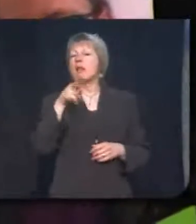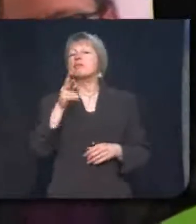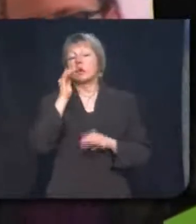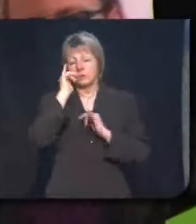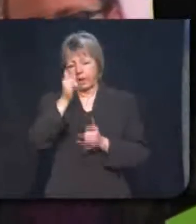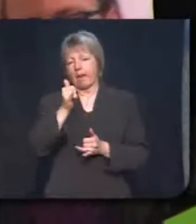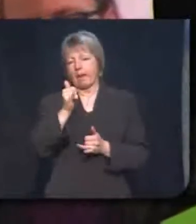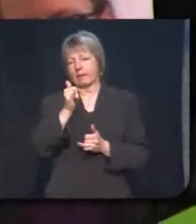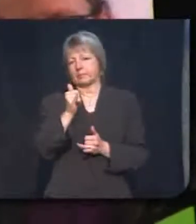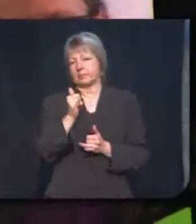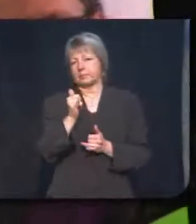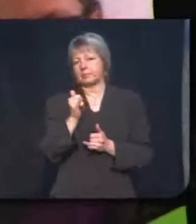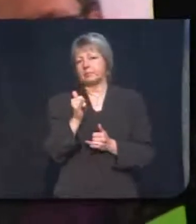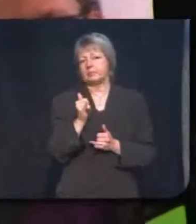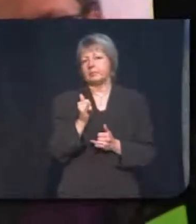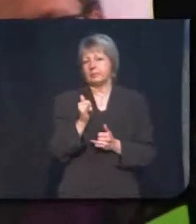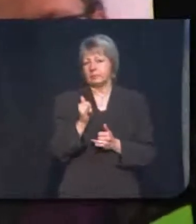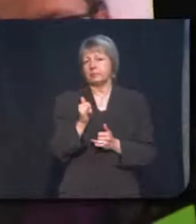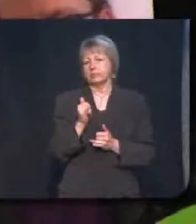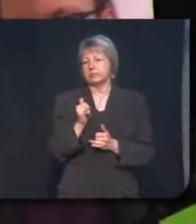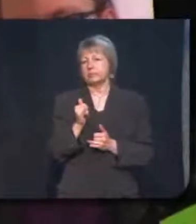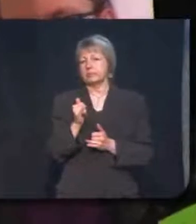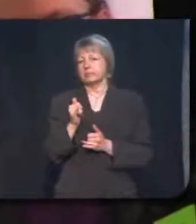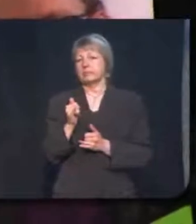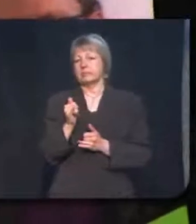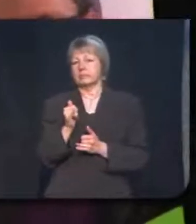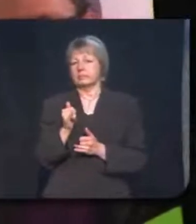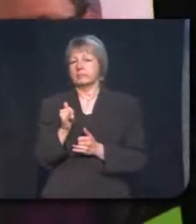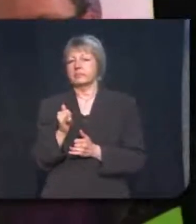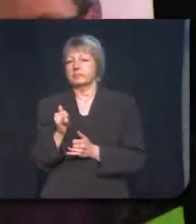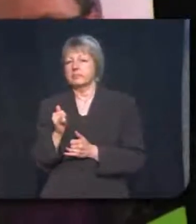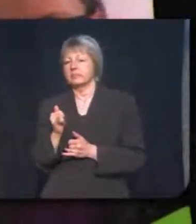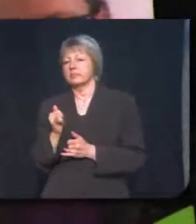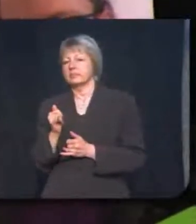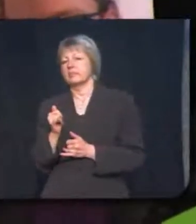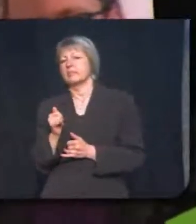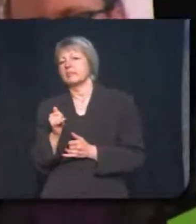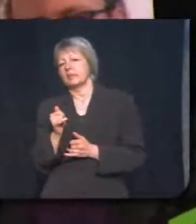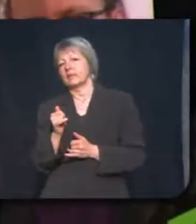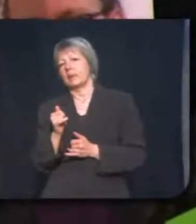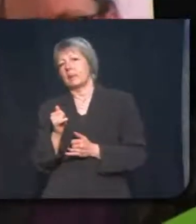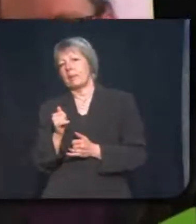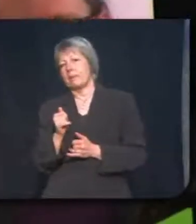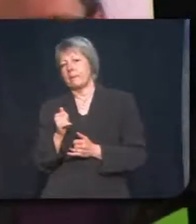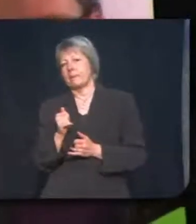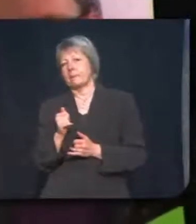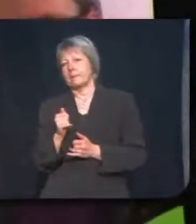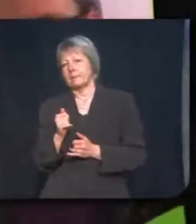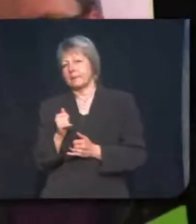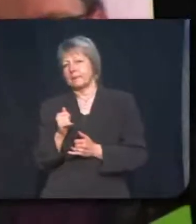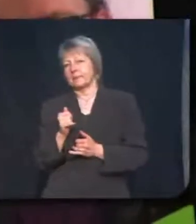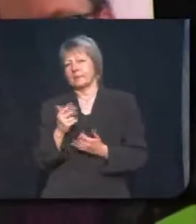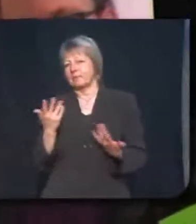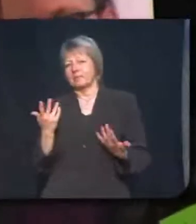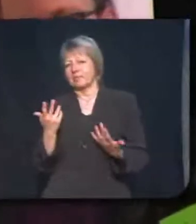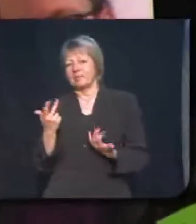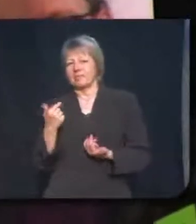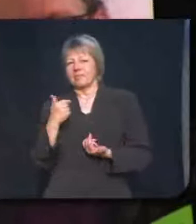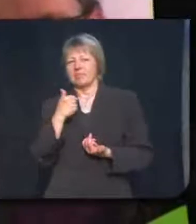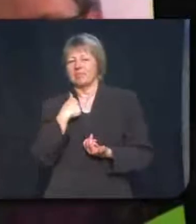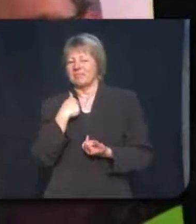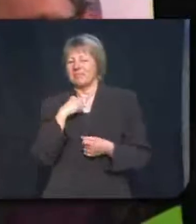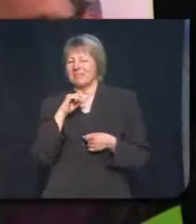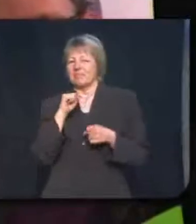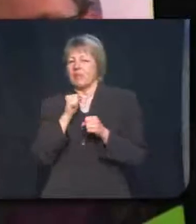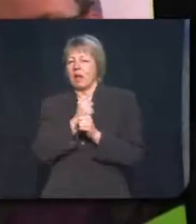also es ist eben kein klarnames Verfahren bzw ich kann nicht aufdecken wie die anderen abgestimmt haben